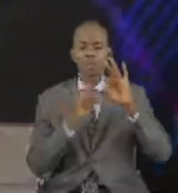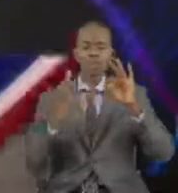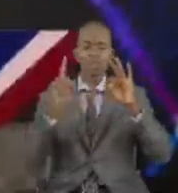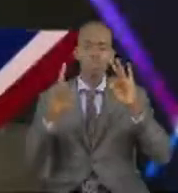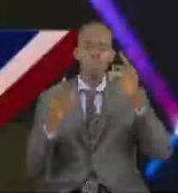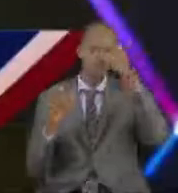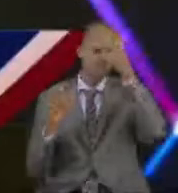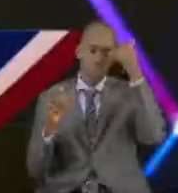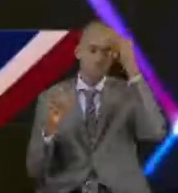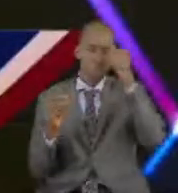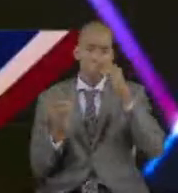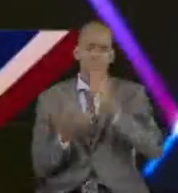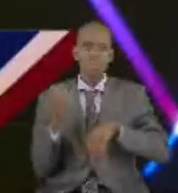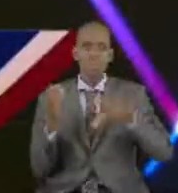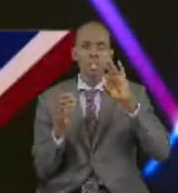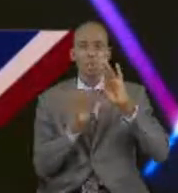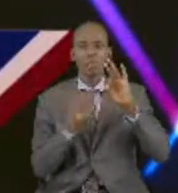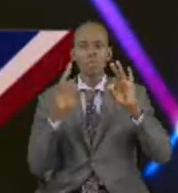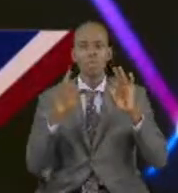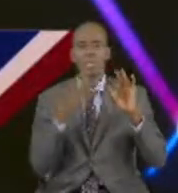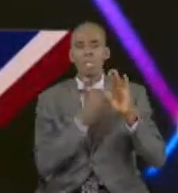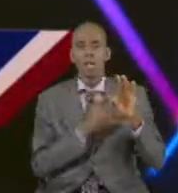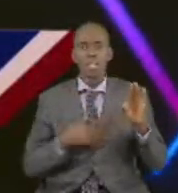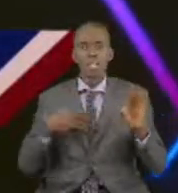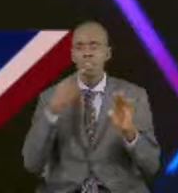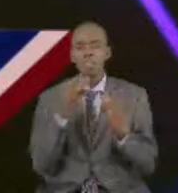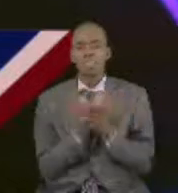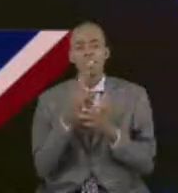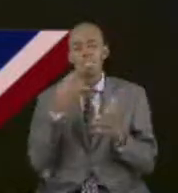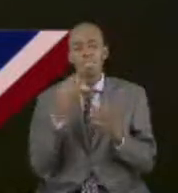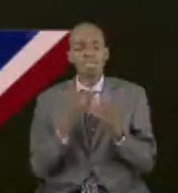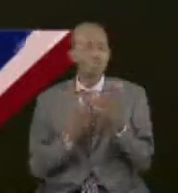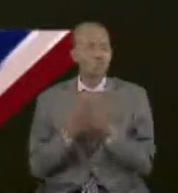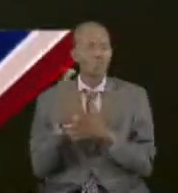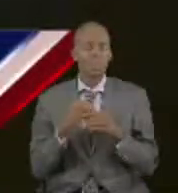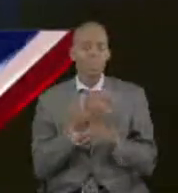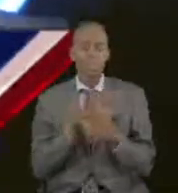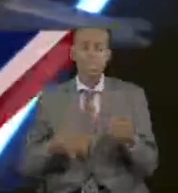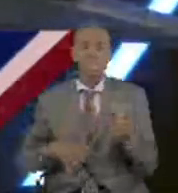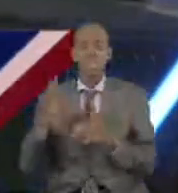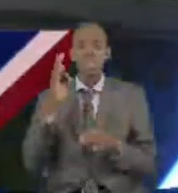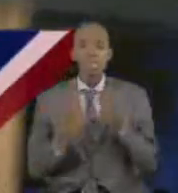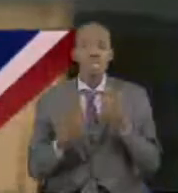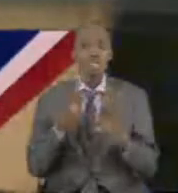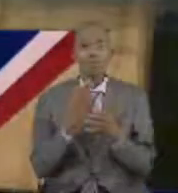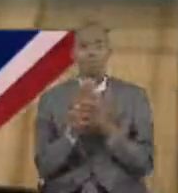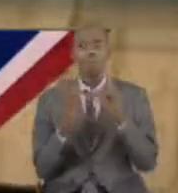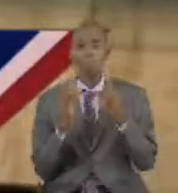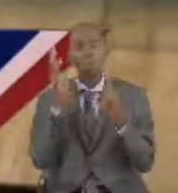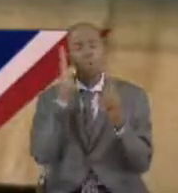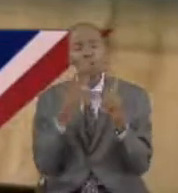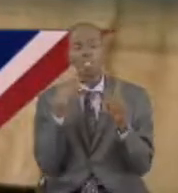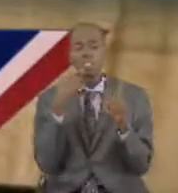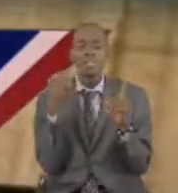9 verset 1. Romains chapitre 9 verset 1. Je dis la vérité en Christ. Si quelqu'un doit dire